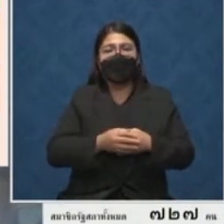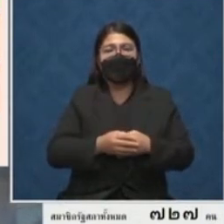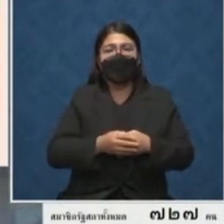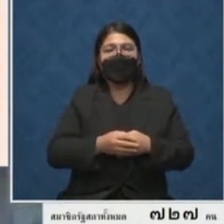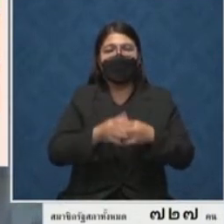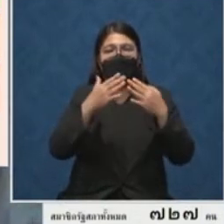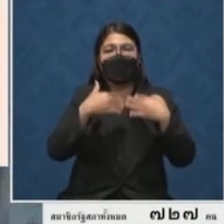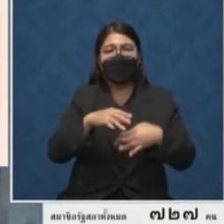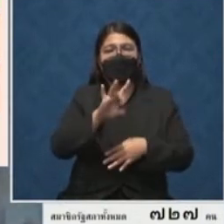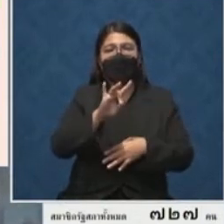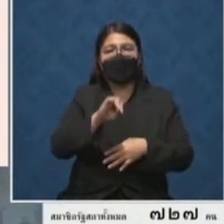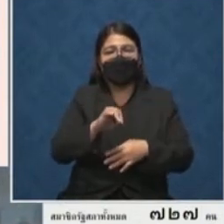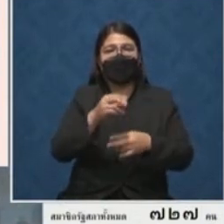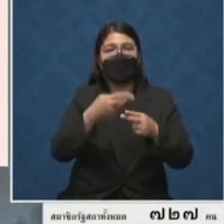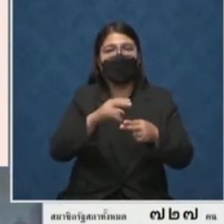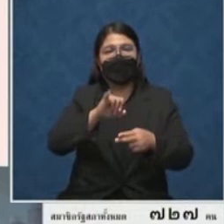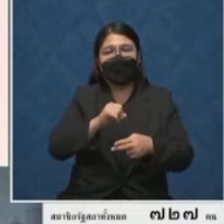นางจิรดาสงประชา ห